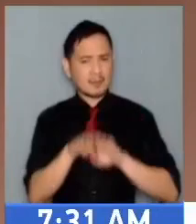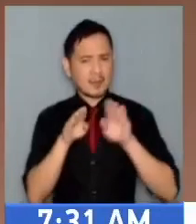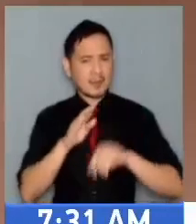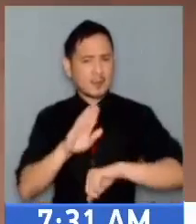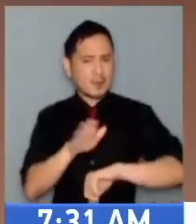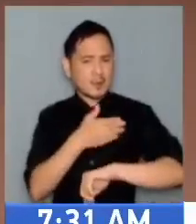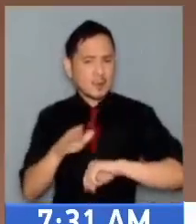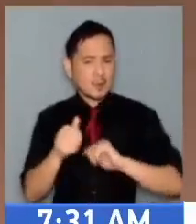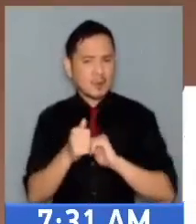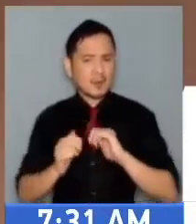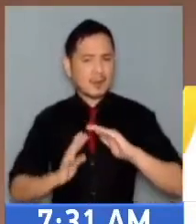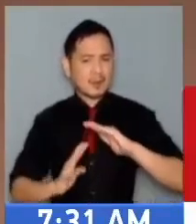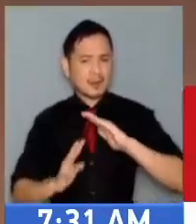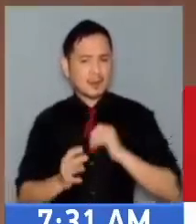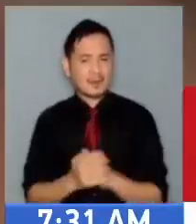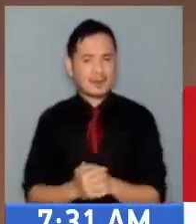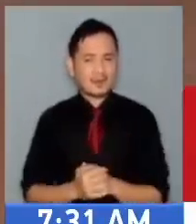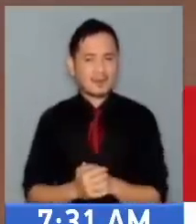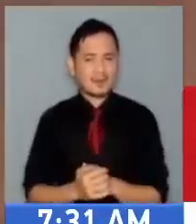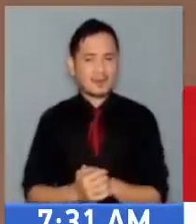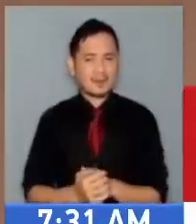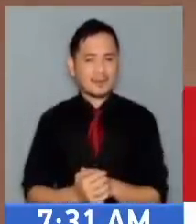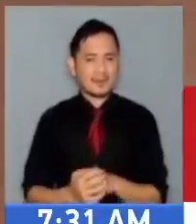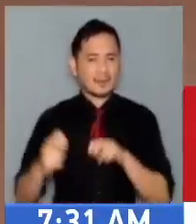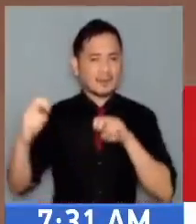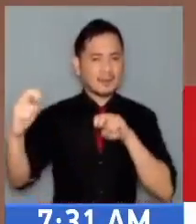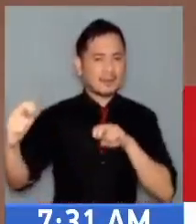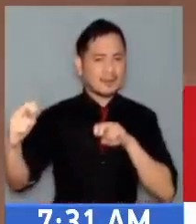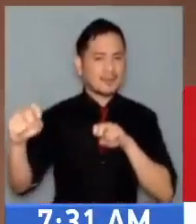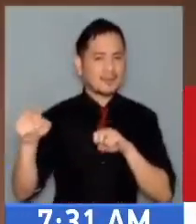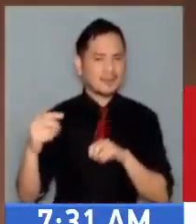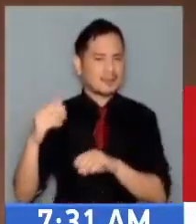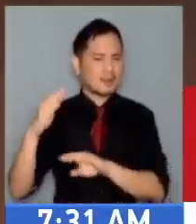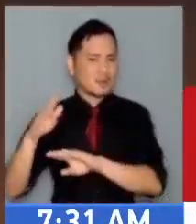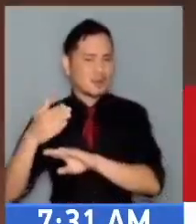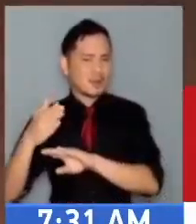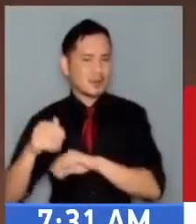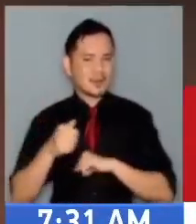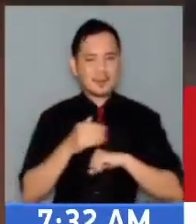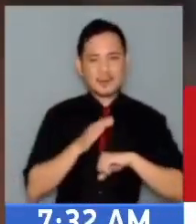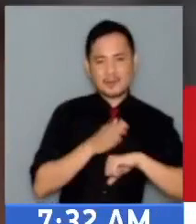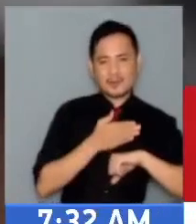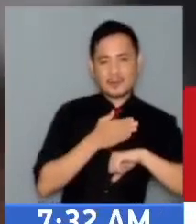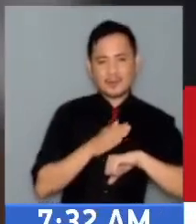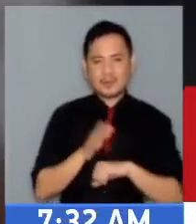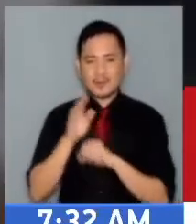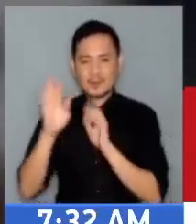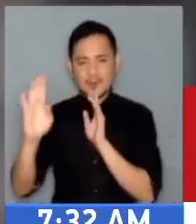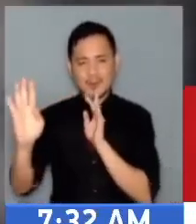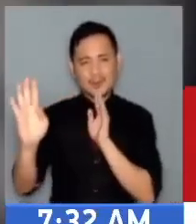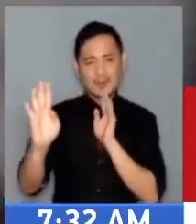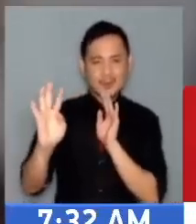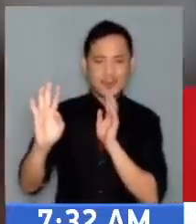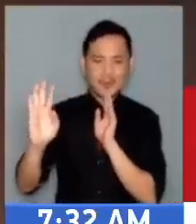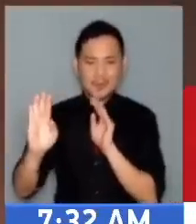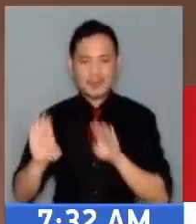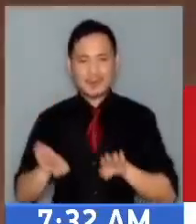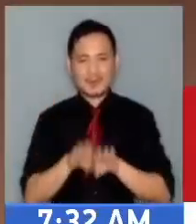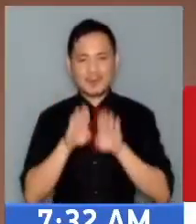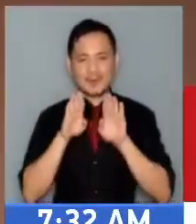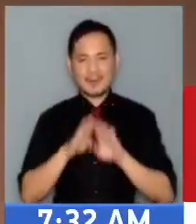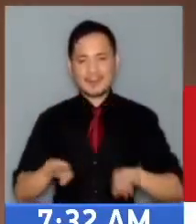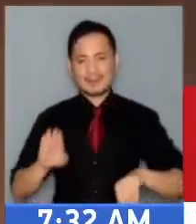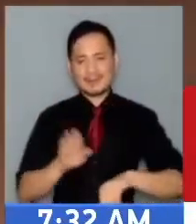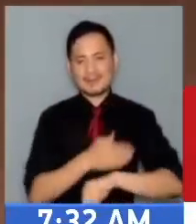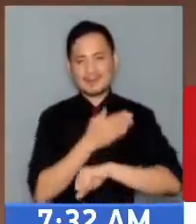You got to love me for what I am. Simply being me. Ayan, nakikanta na